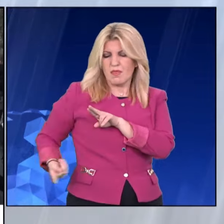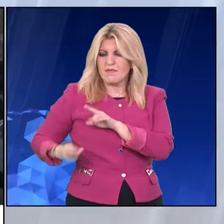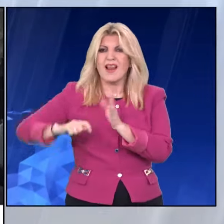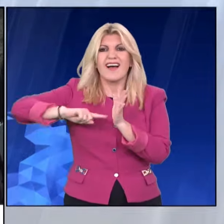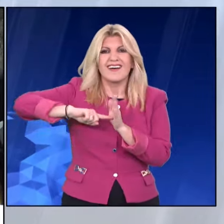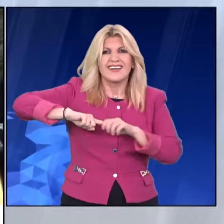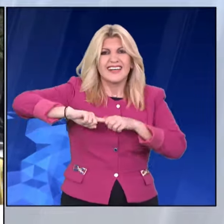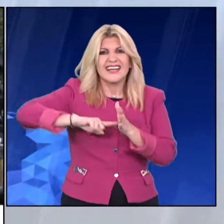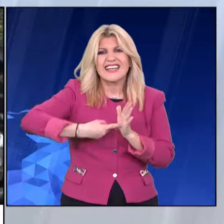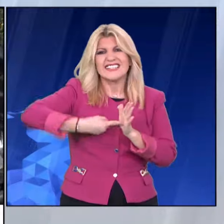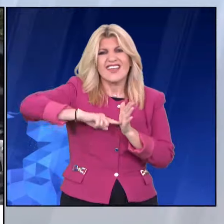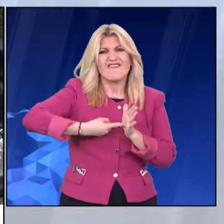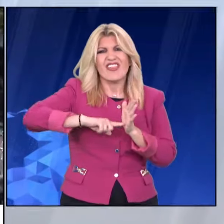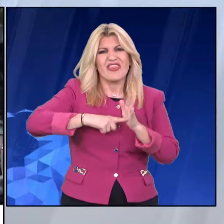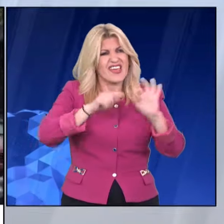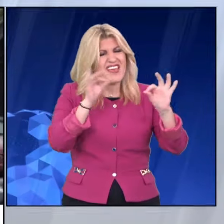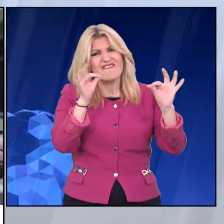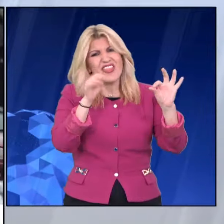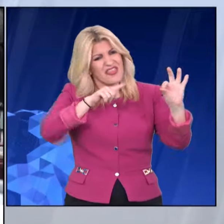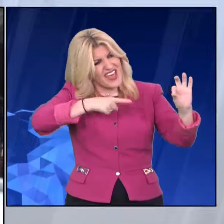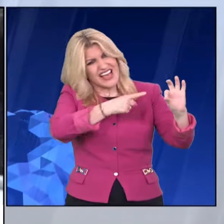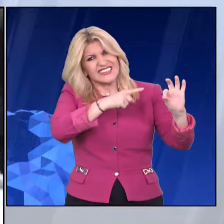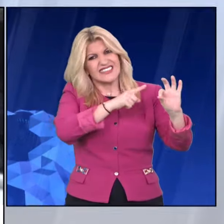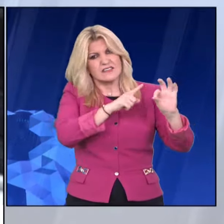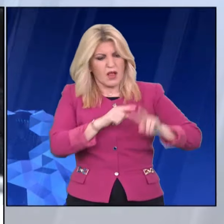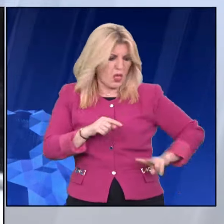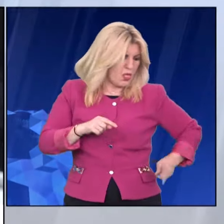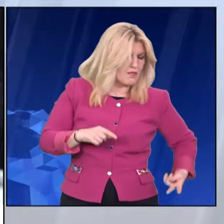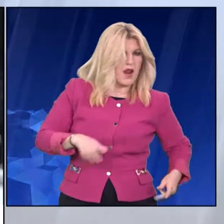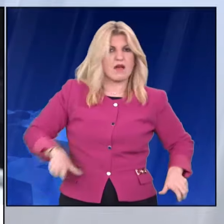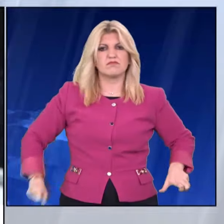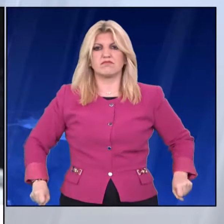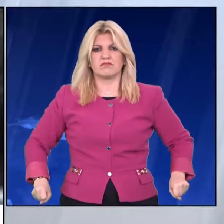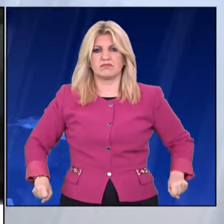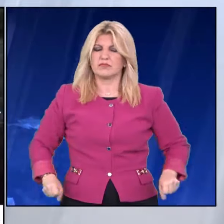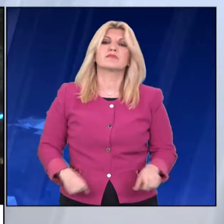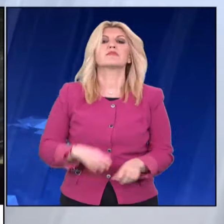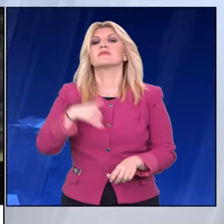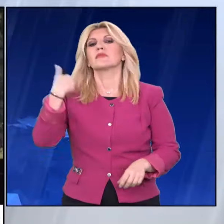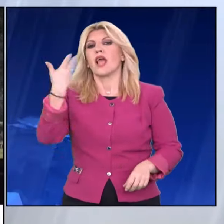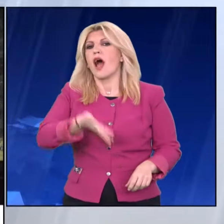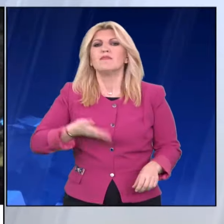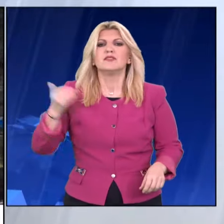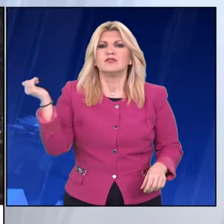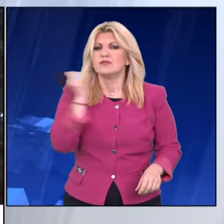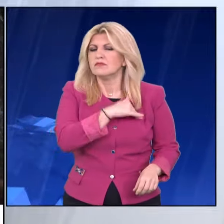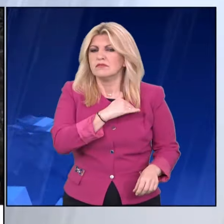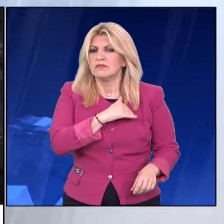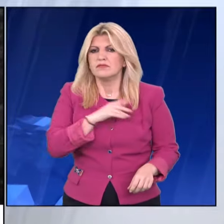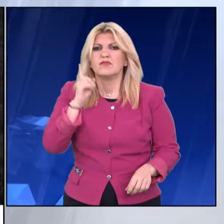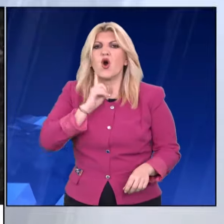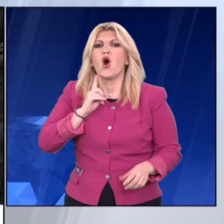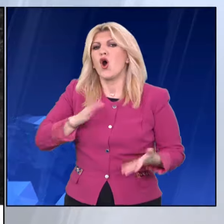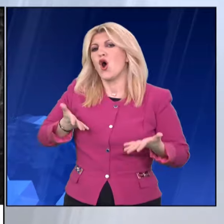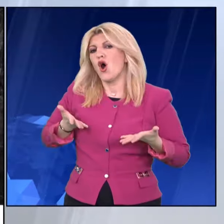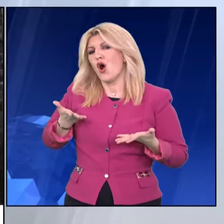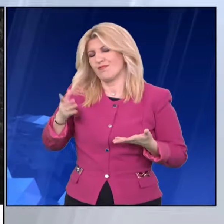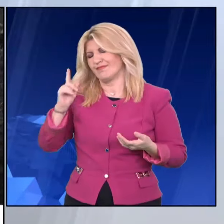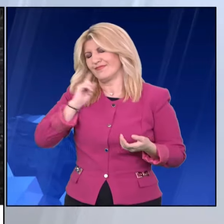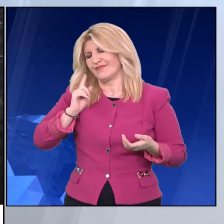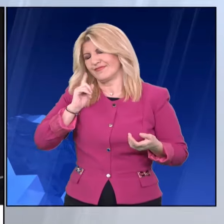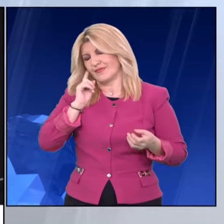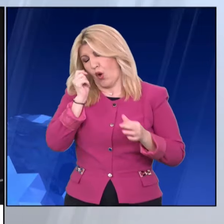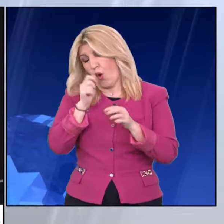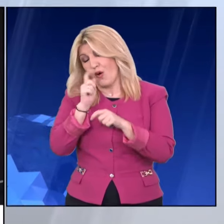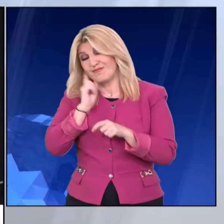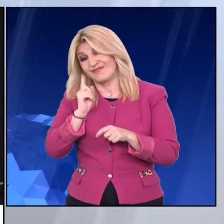σύζυγος του θύματος και κόρη του δράστη βγαίνει έξω και φωνάζει στον άντρα της να μπει σπίτι, χωρίς να έχει καταλάβει ακόμη ότι ο άντρας της είναι